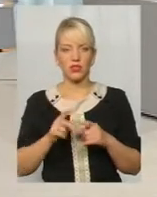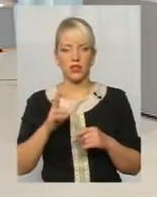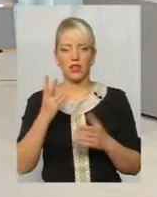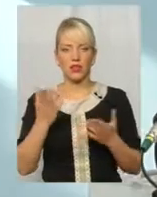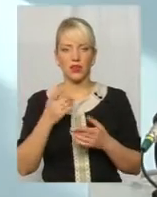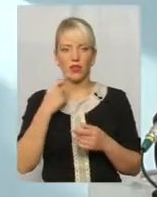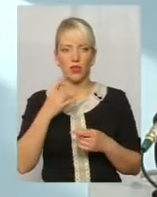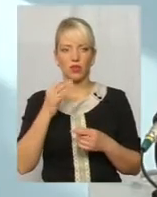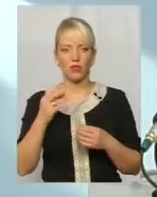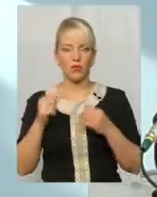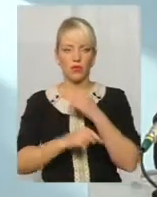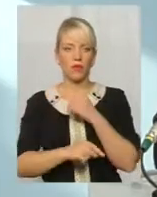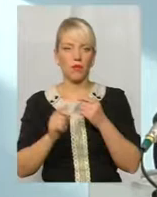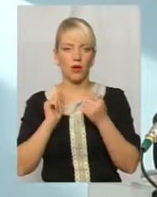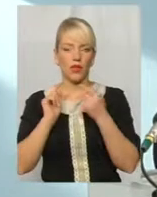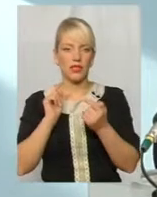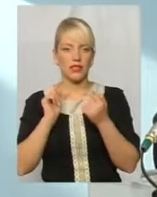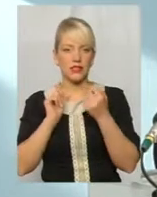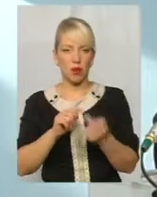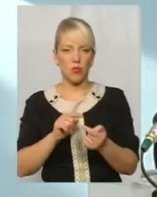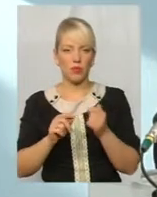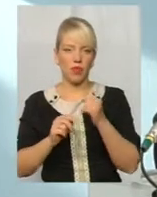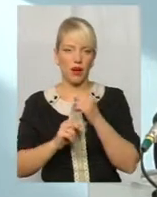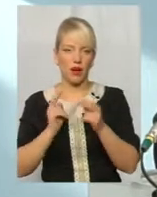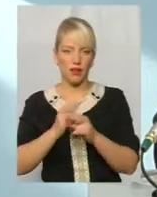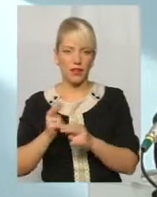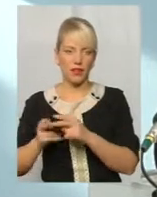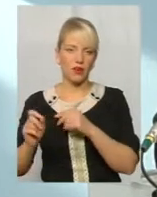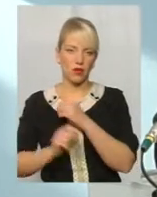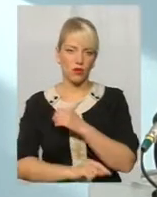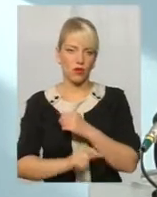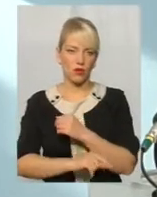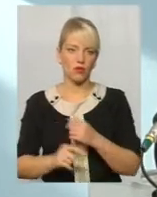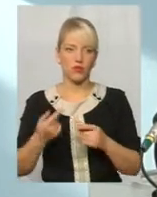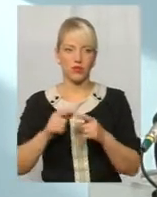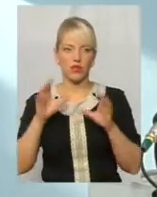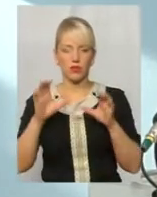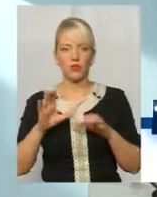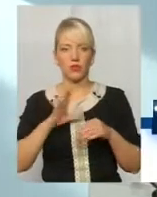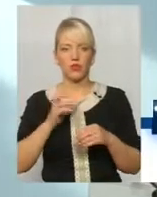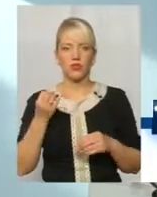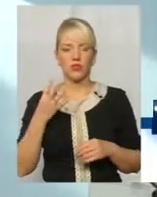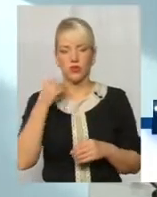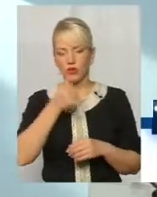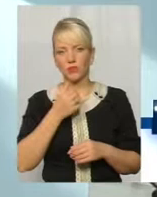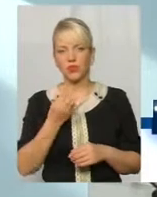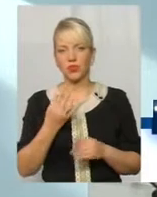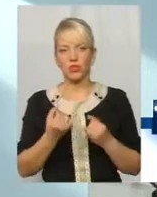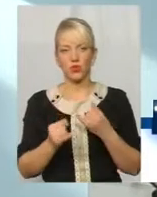корупції». Даний закон був прийнятий ще у 2014 році, а саме 14